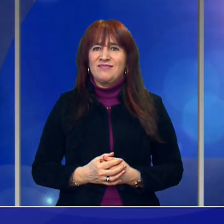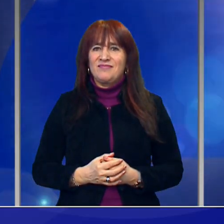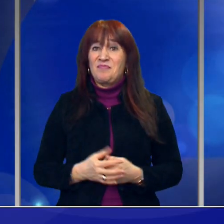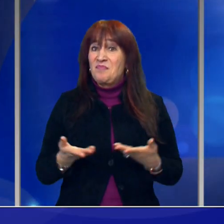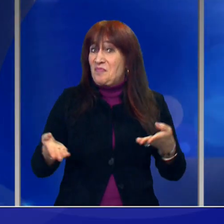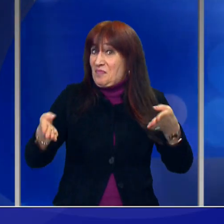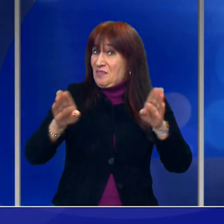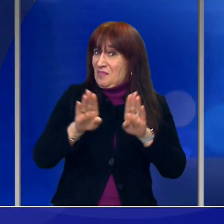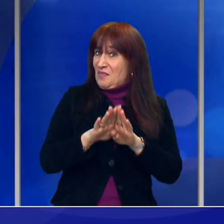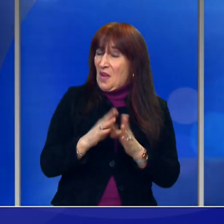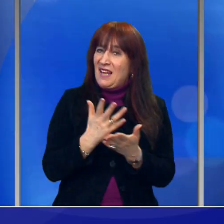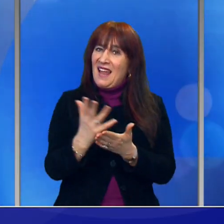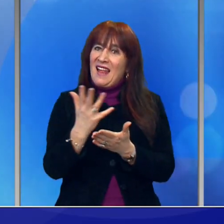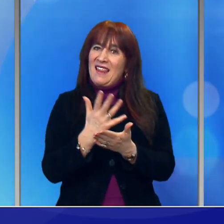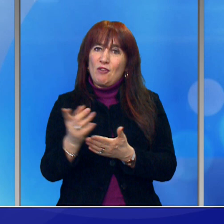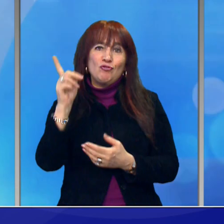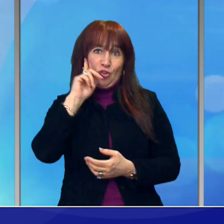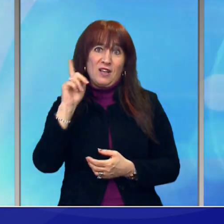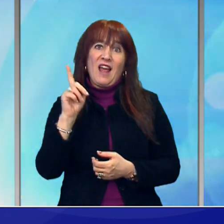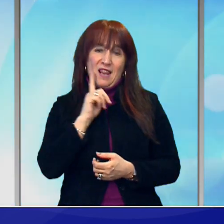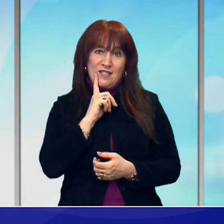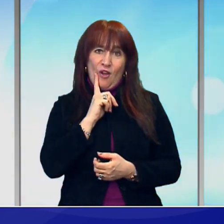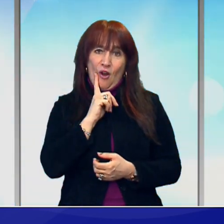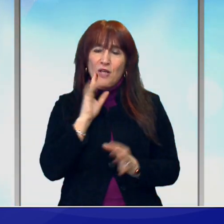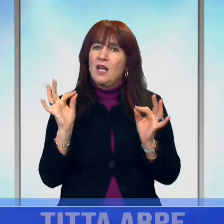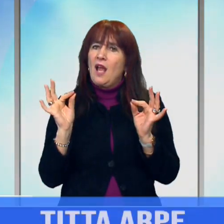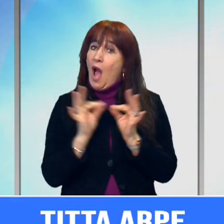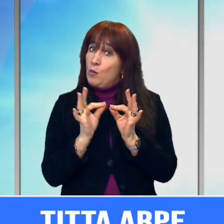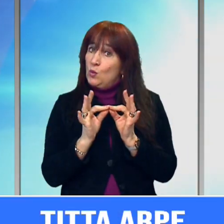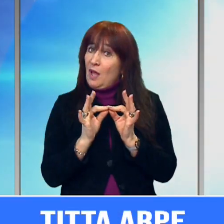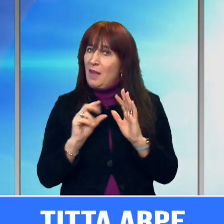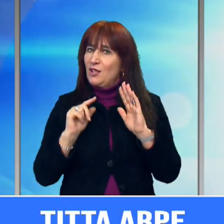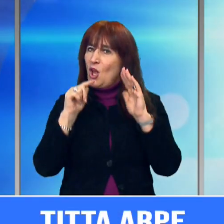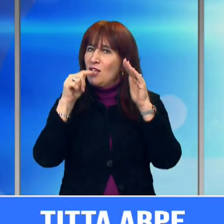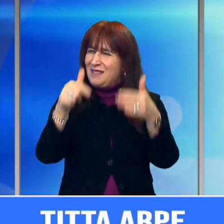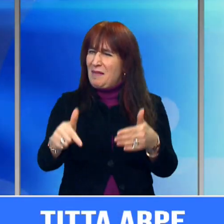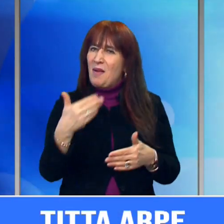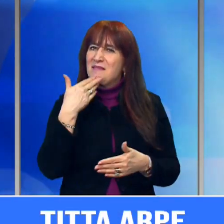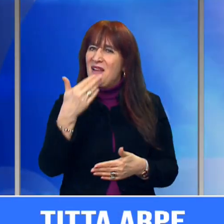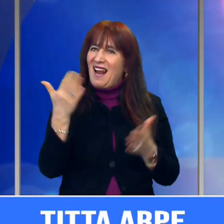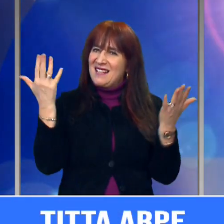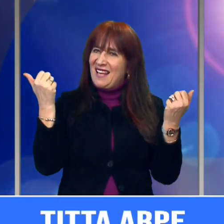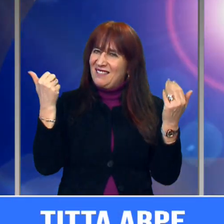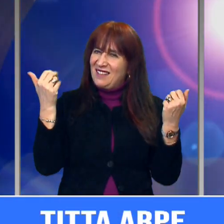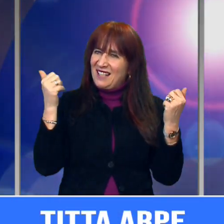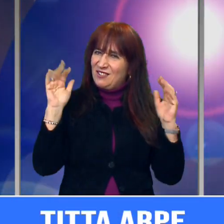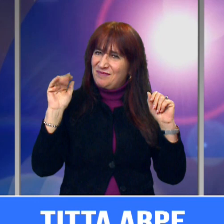si conclude così questa edizione del TG Sordi appuntamento alla settimana prossima Arrivederci